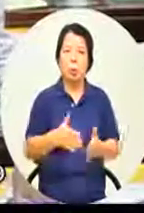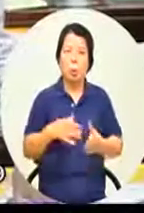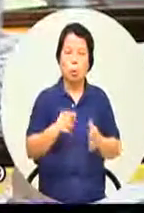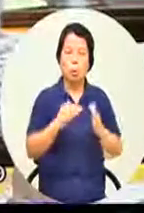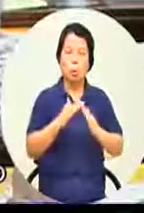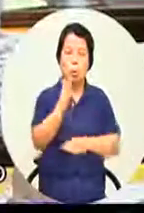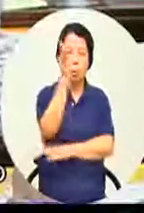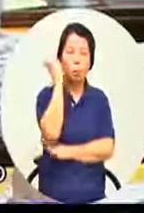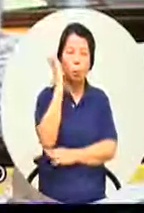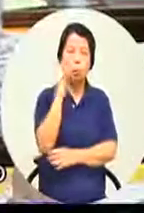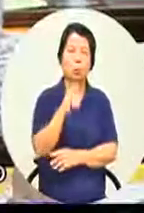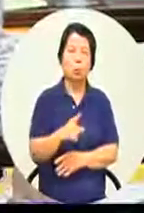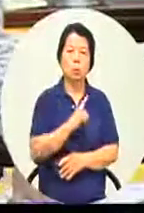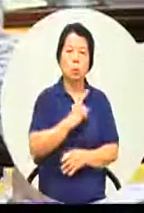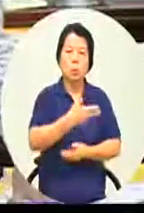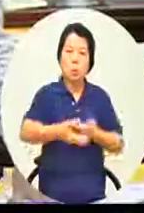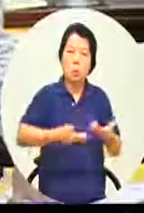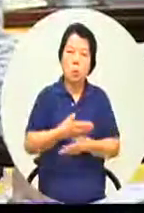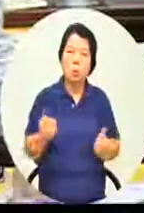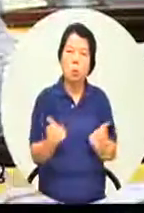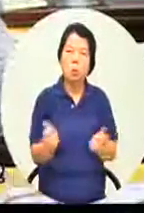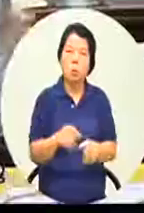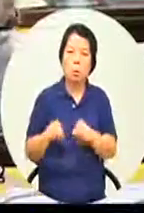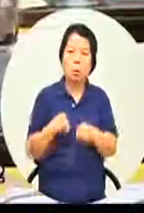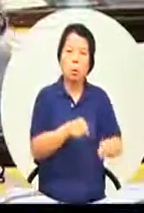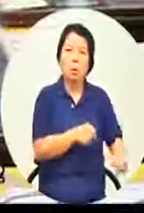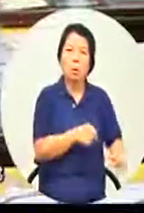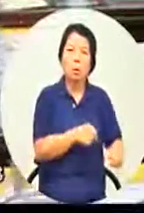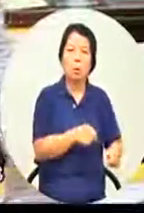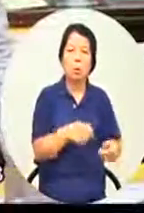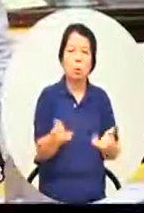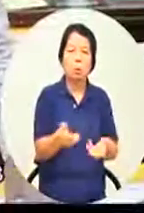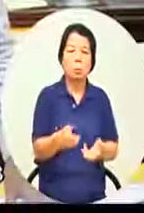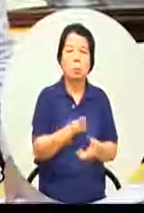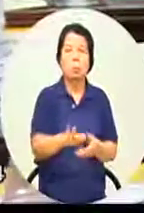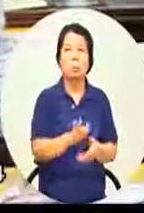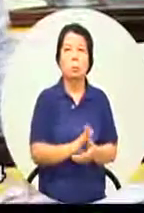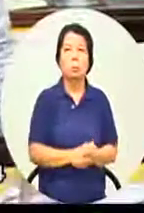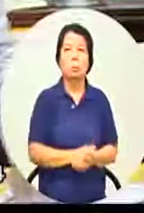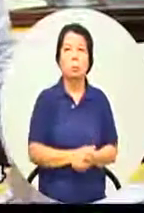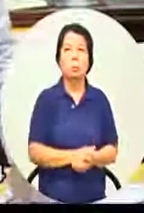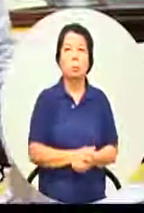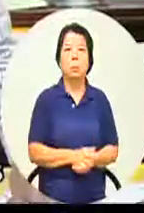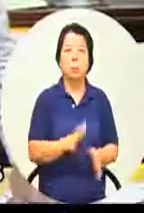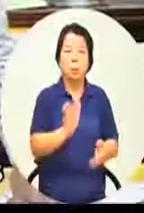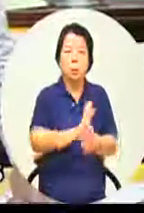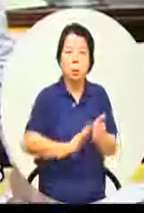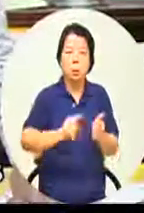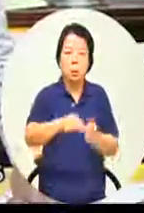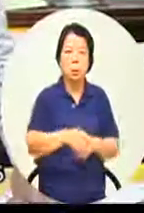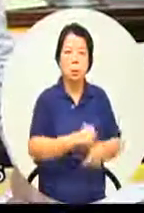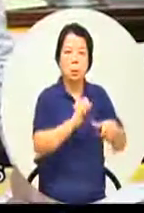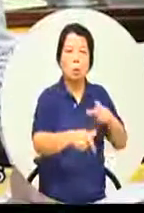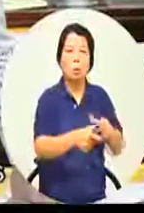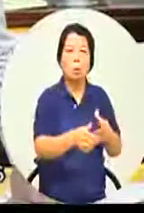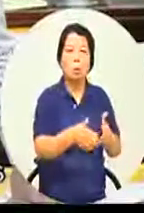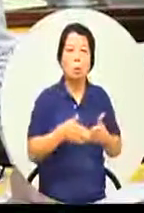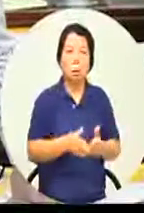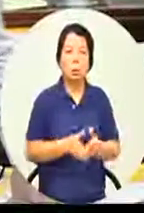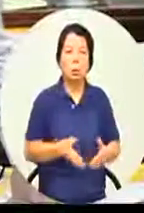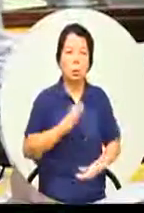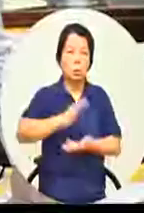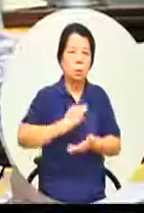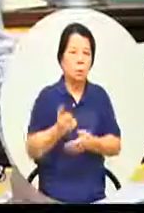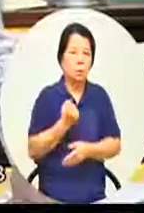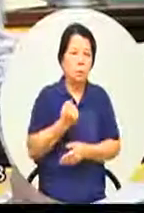公部门的这个沟通的部分而延后施工，那在这样子的情况下，其实是造成厂商无形中很大很大